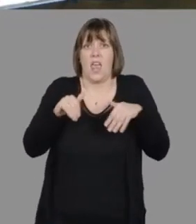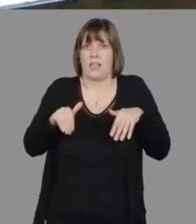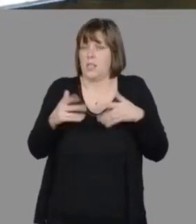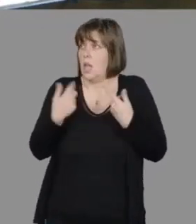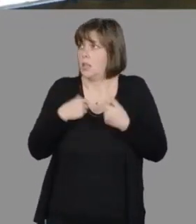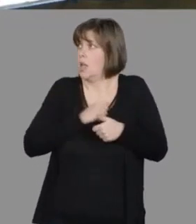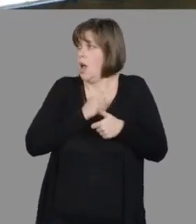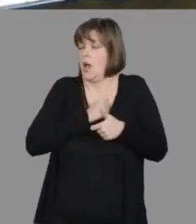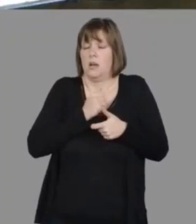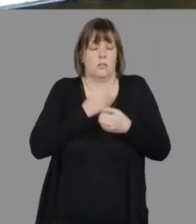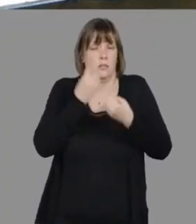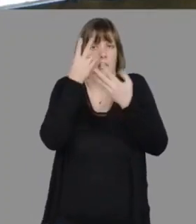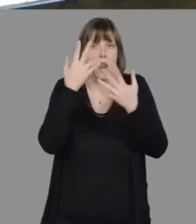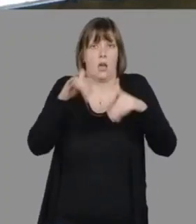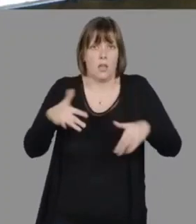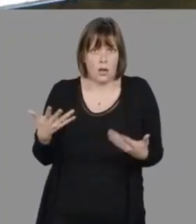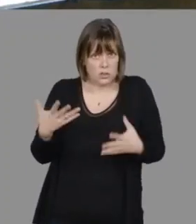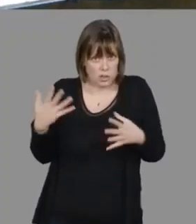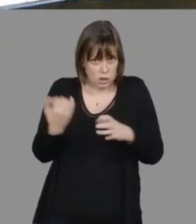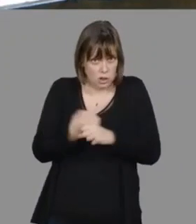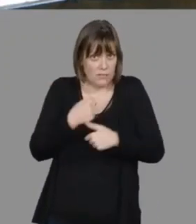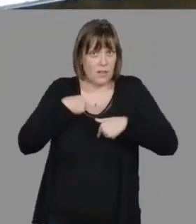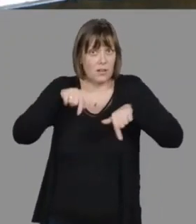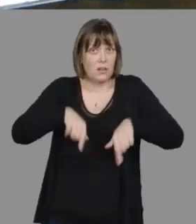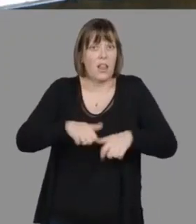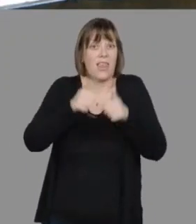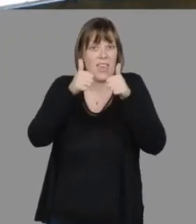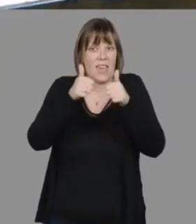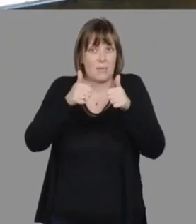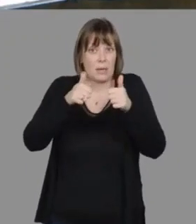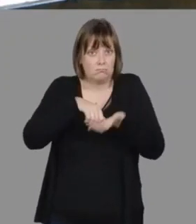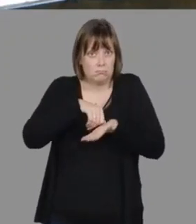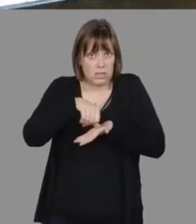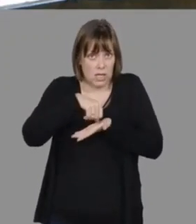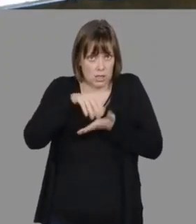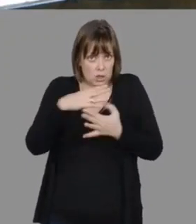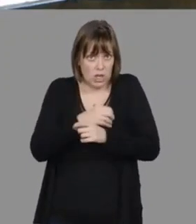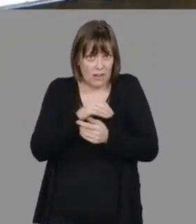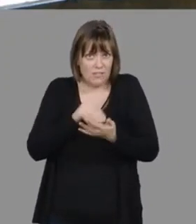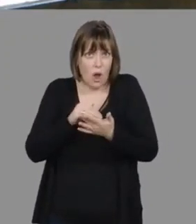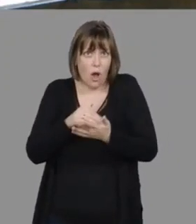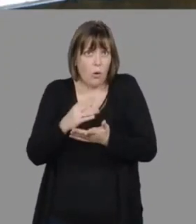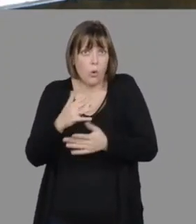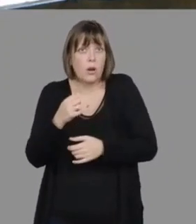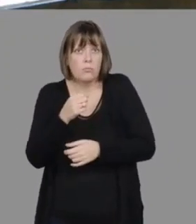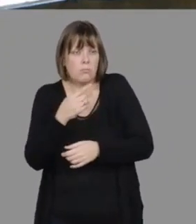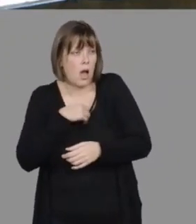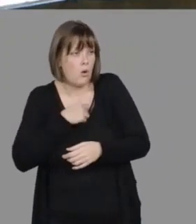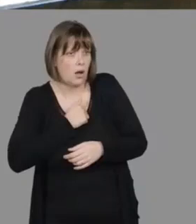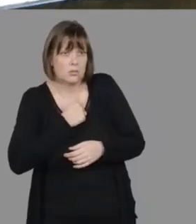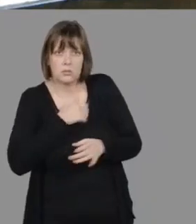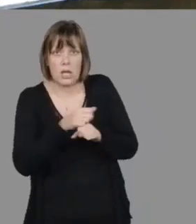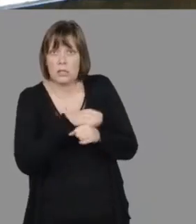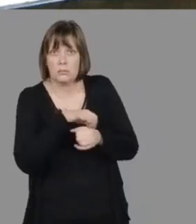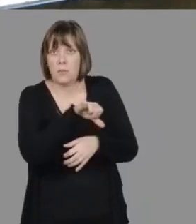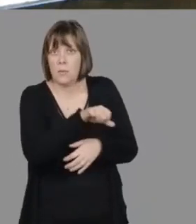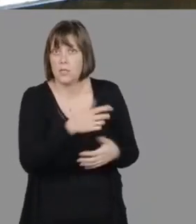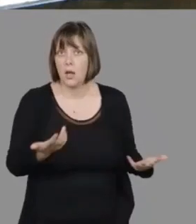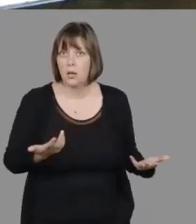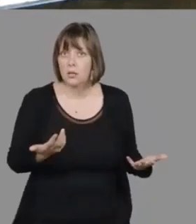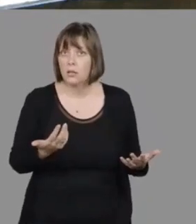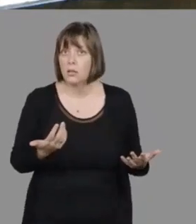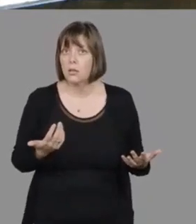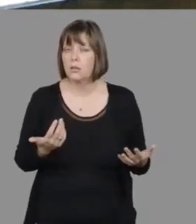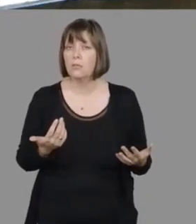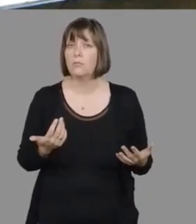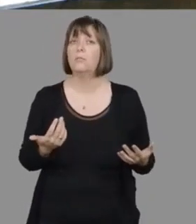Existenzängsten. Das Leben in unserer Stadt droht da auch nicht mehr bezahlbar zu werden für einige. Und wir geben